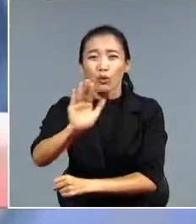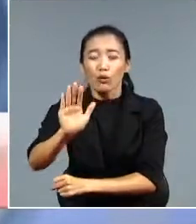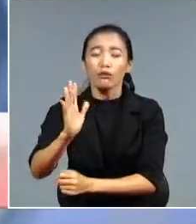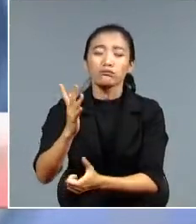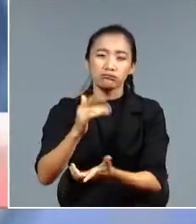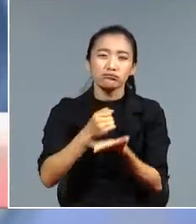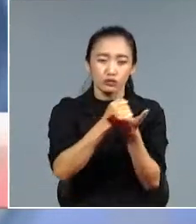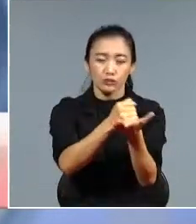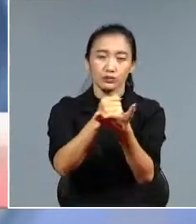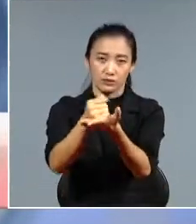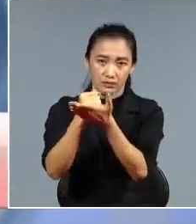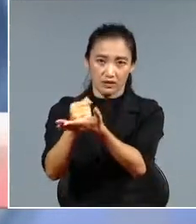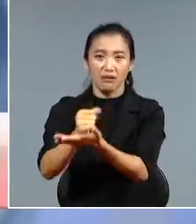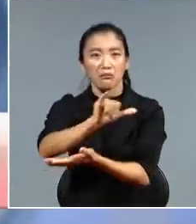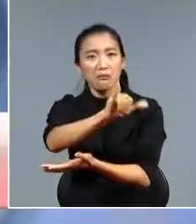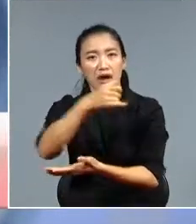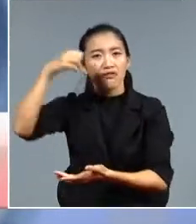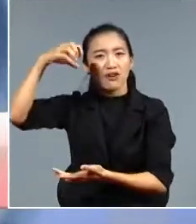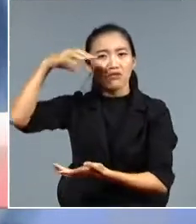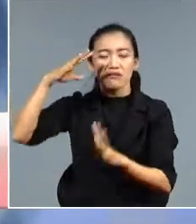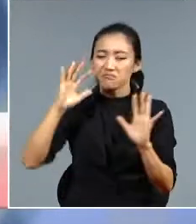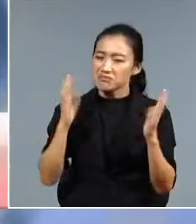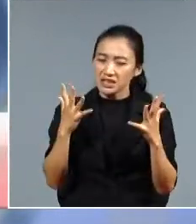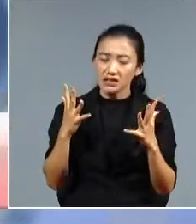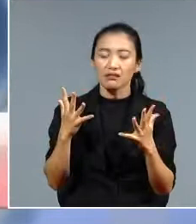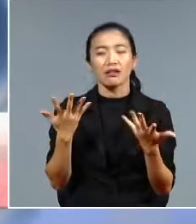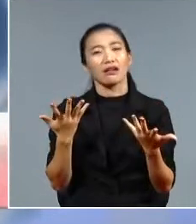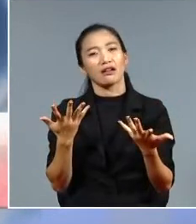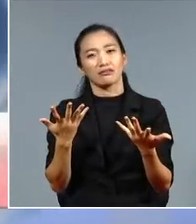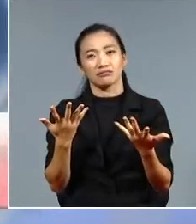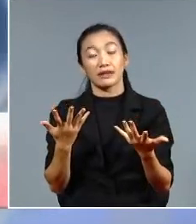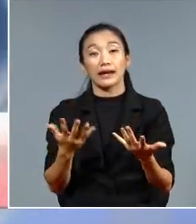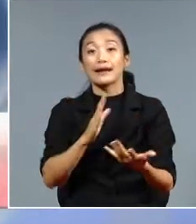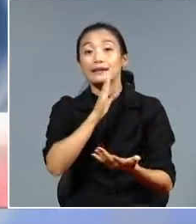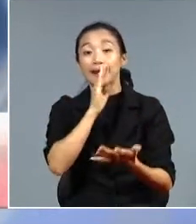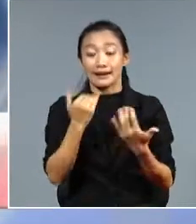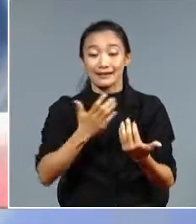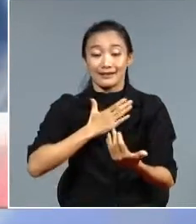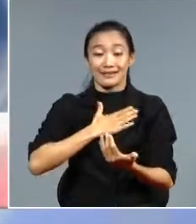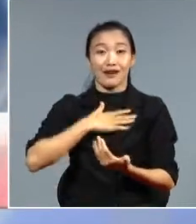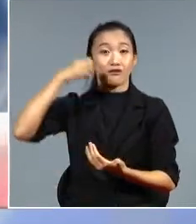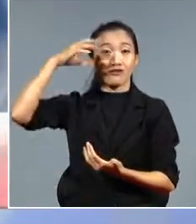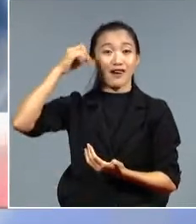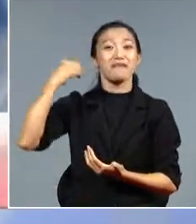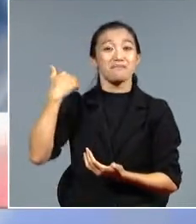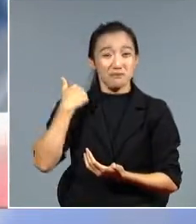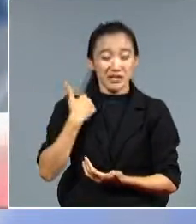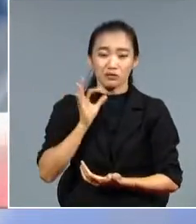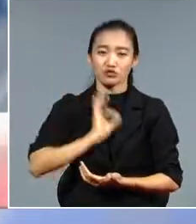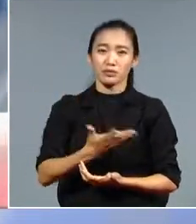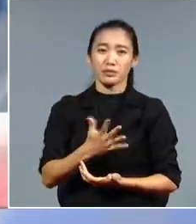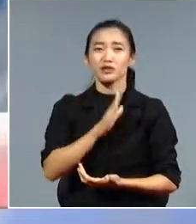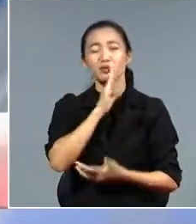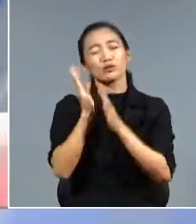ไม่มีไฟฟ้าใช้อยู่กันแบบนี้แต่เราอาจจะไม่ได้รู้สึกไงเพราะว่าเรามีไฟฟ้าใช้เราอยู่นอนสบายไ